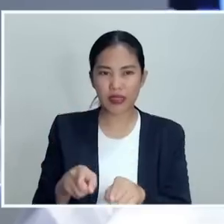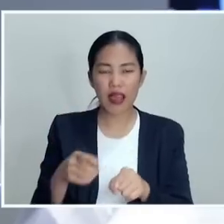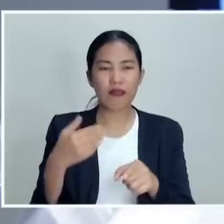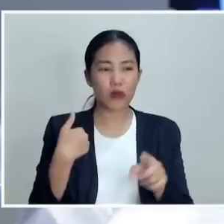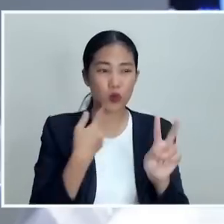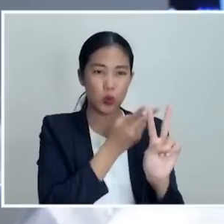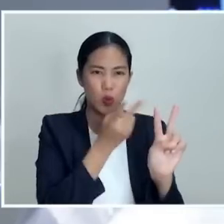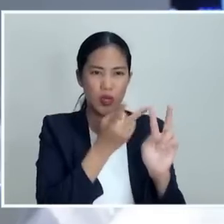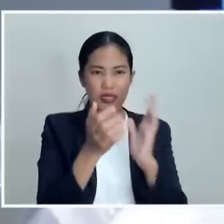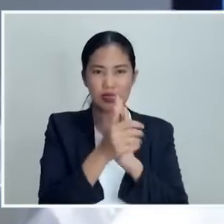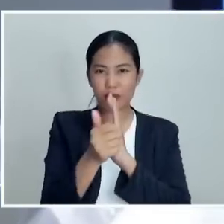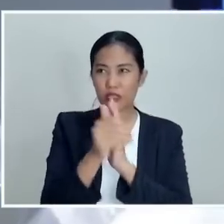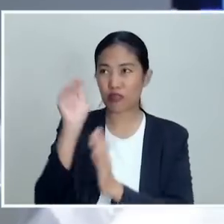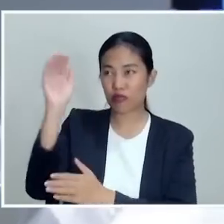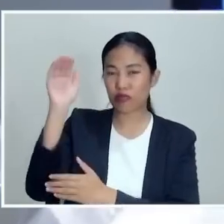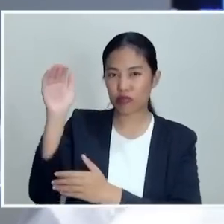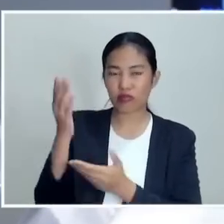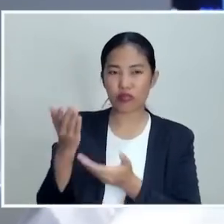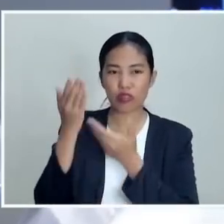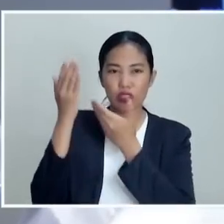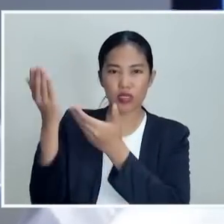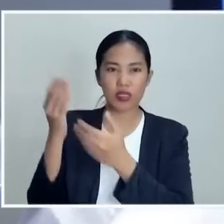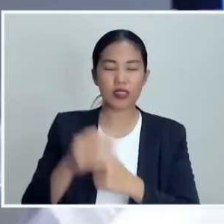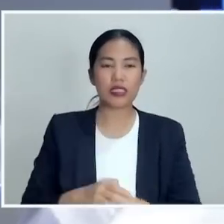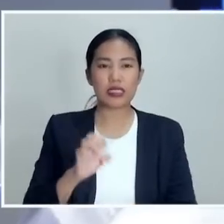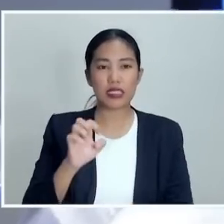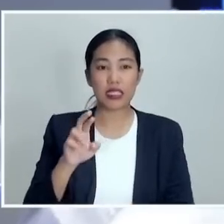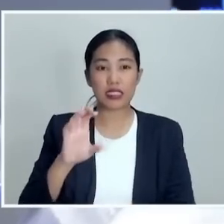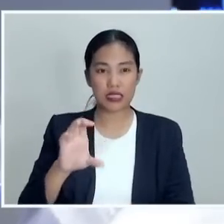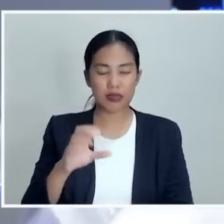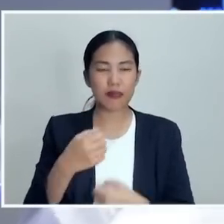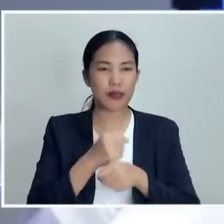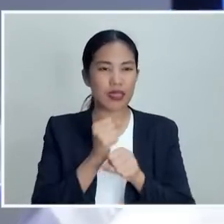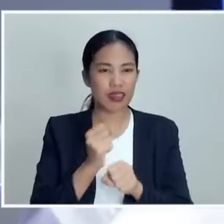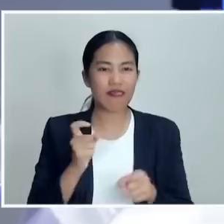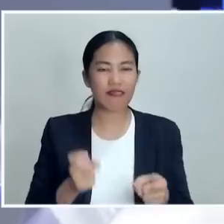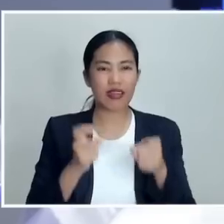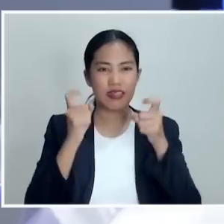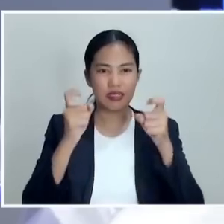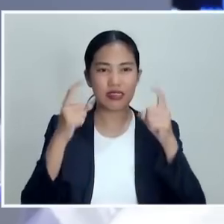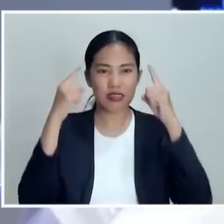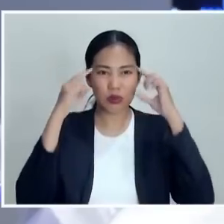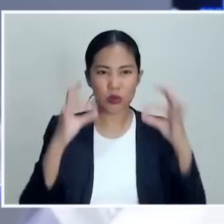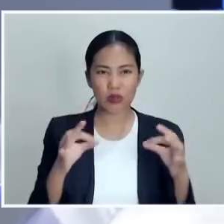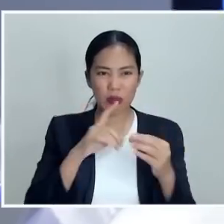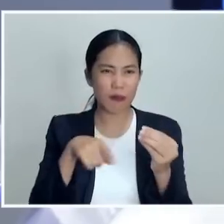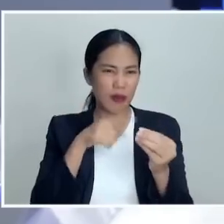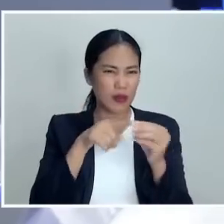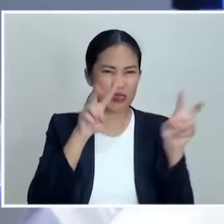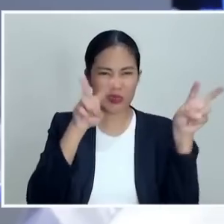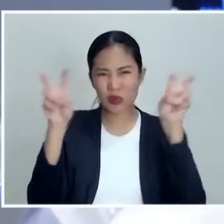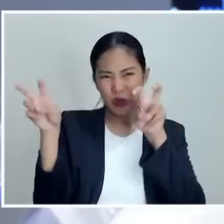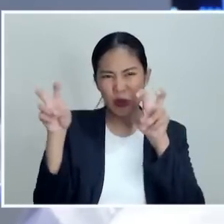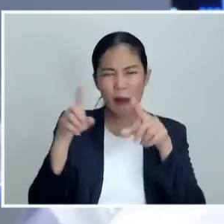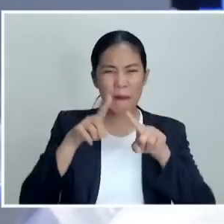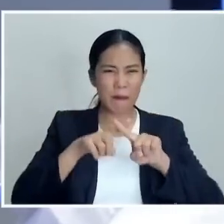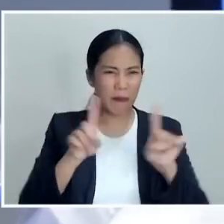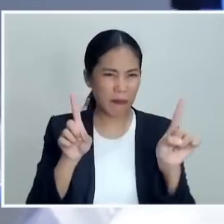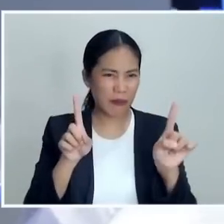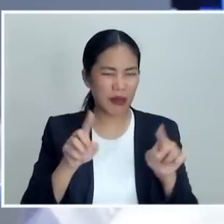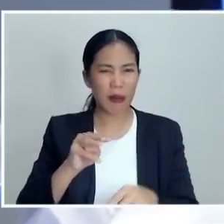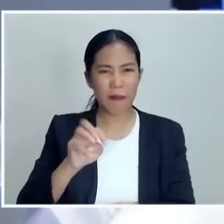Energy Regulatory Commission na madaliin ang pagdidesisyon sa naturang issue. Pero ayon naman sa